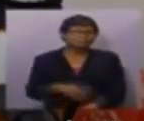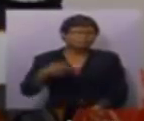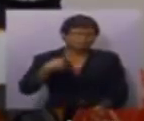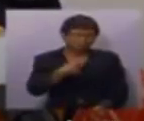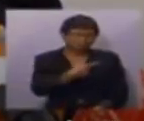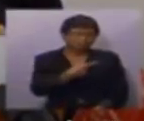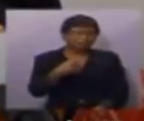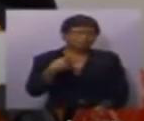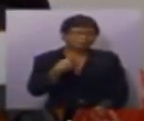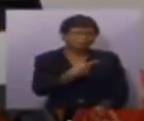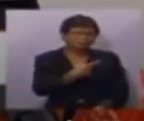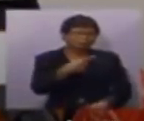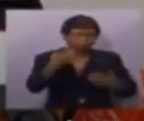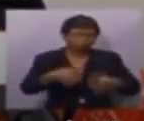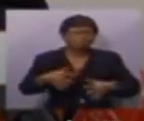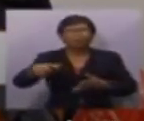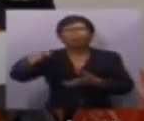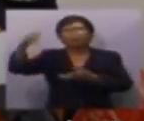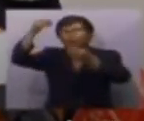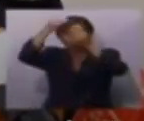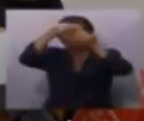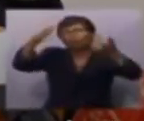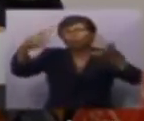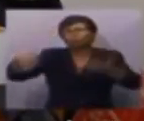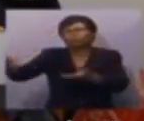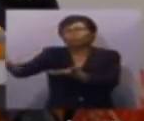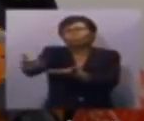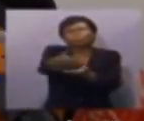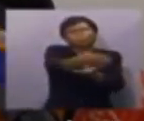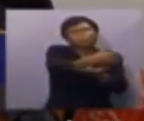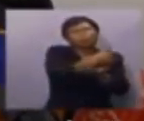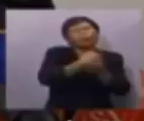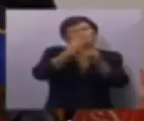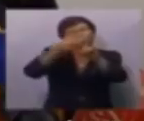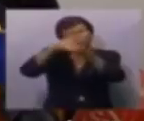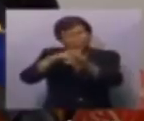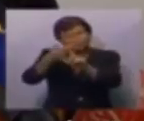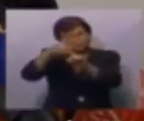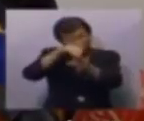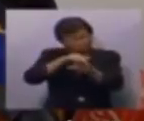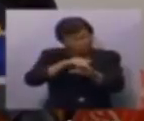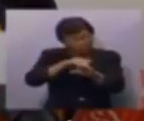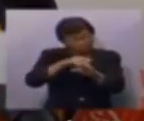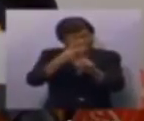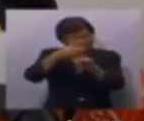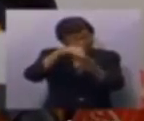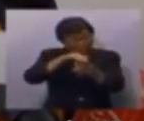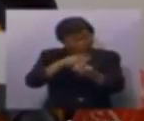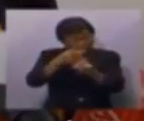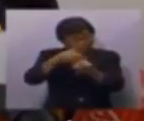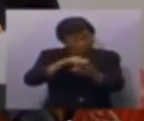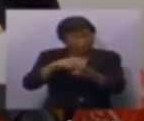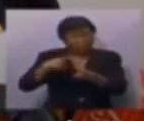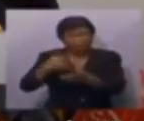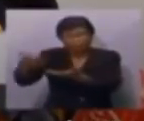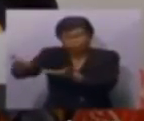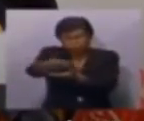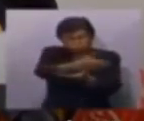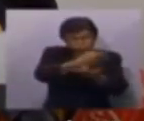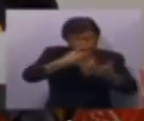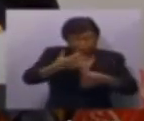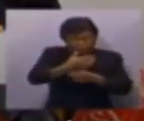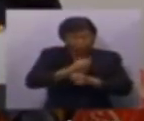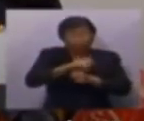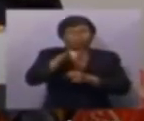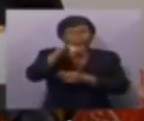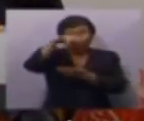Kita terang mengumpulkan maklumat sebenarnya daripada maklumat apa ni yang kita dapat.